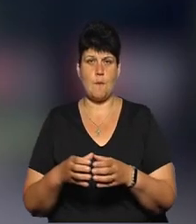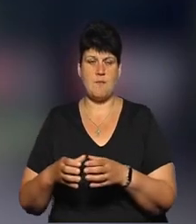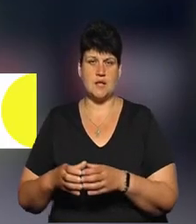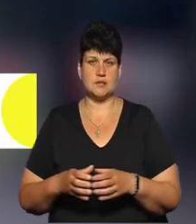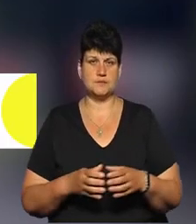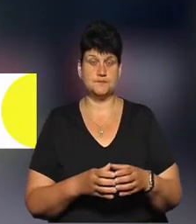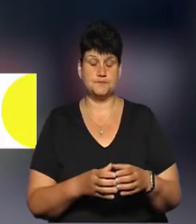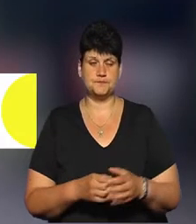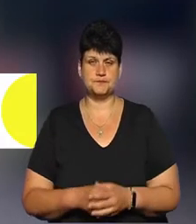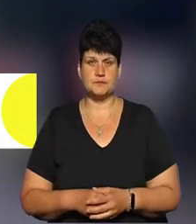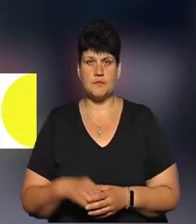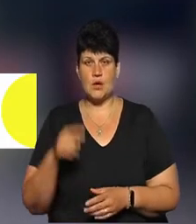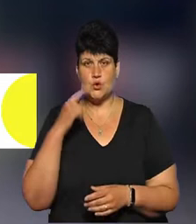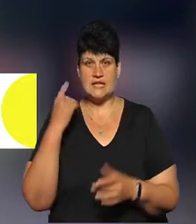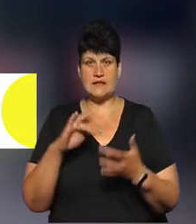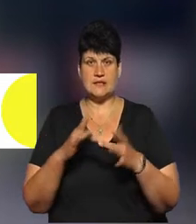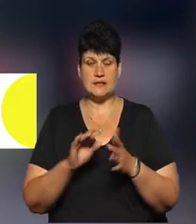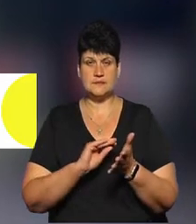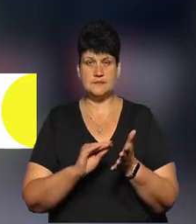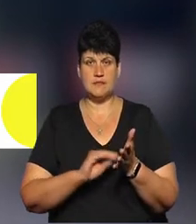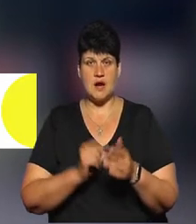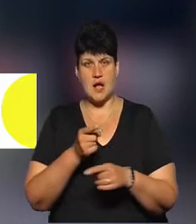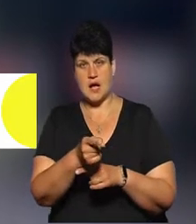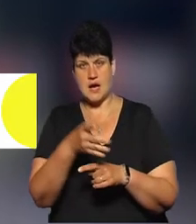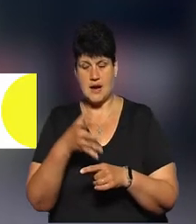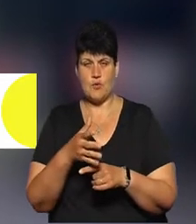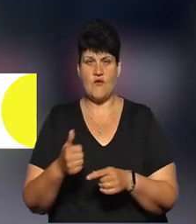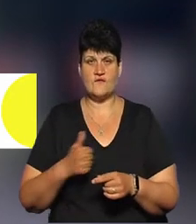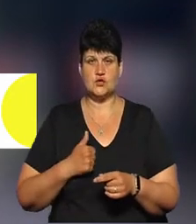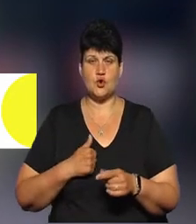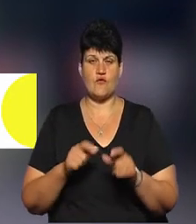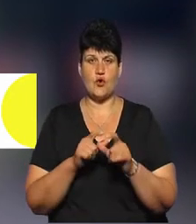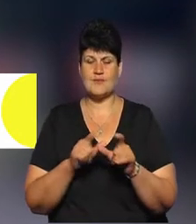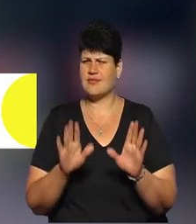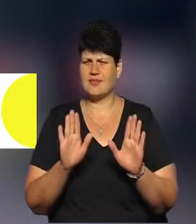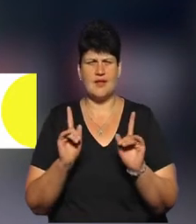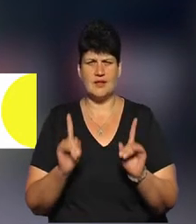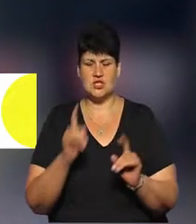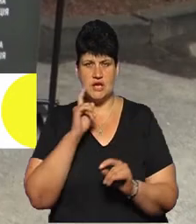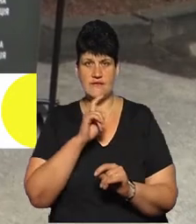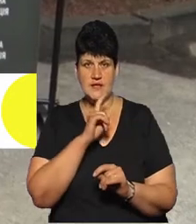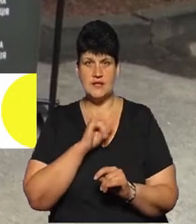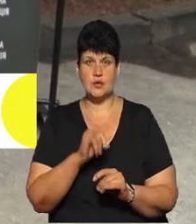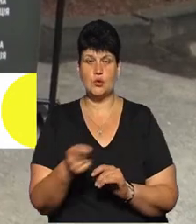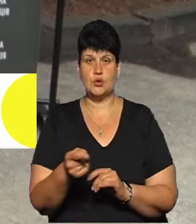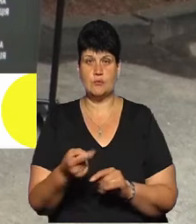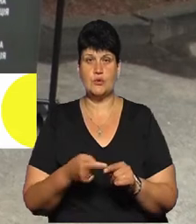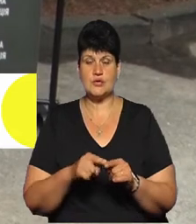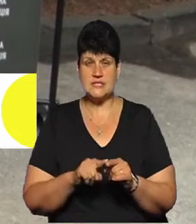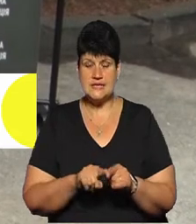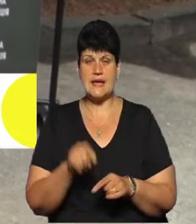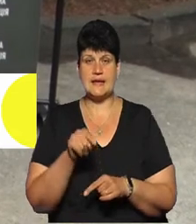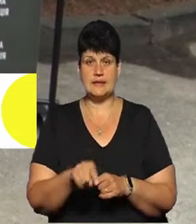Росіяни в інтернеті повідомили про ракетні удари по військових об'єктах не лише у Вінниці, а й у Тернополі. Про це під час брифінгу розповів